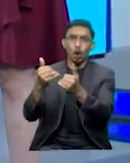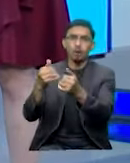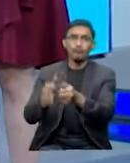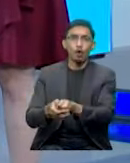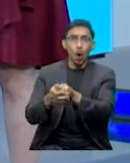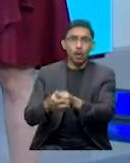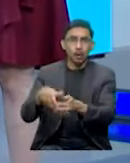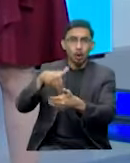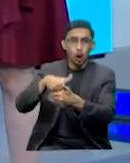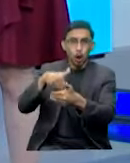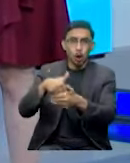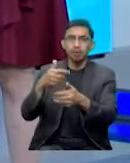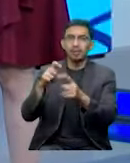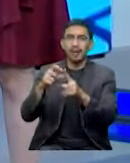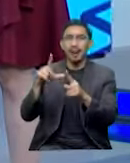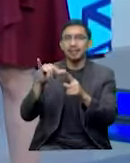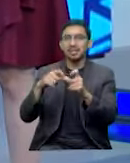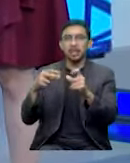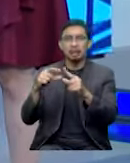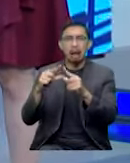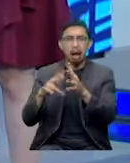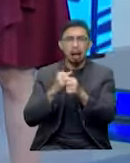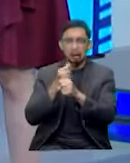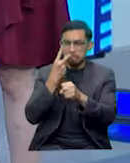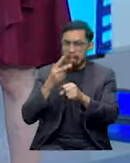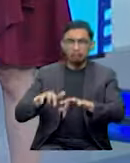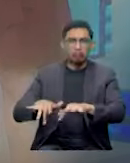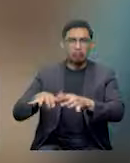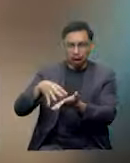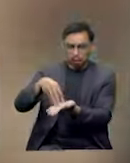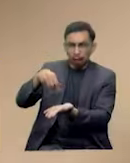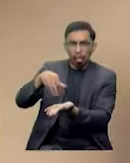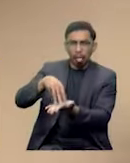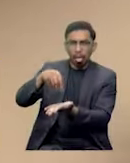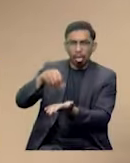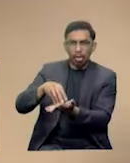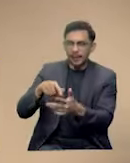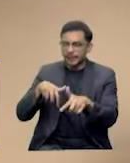Sport Center Deli Serdang becek berlumpur tergenang air.